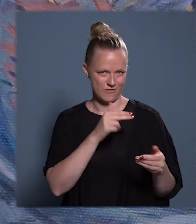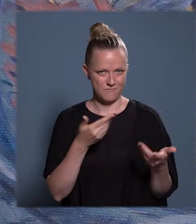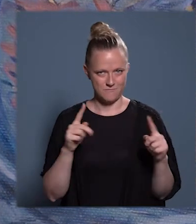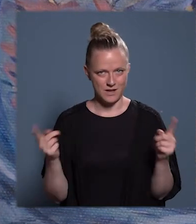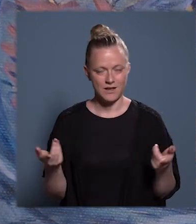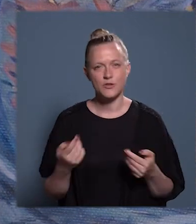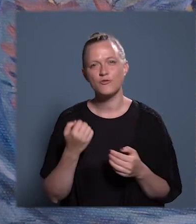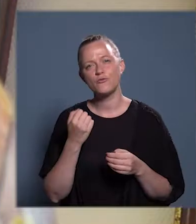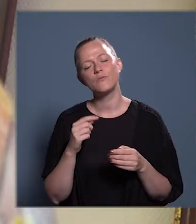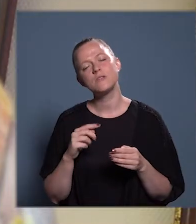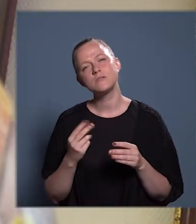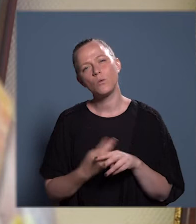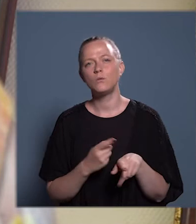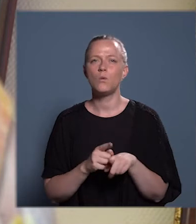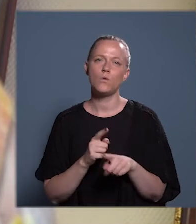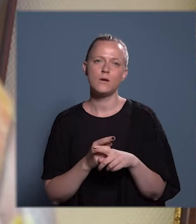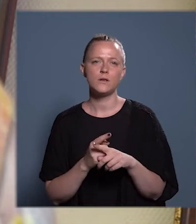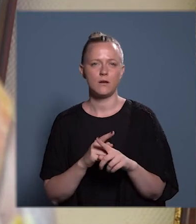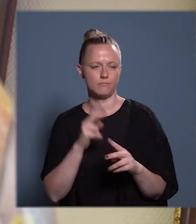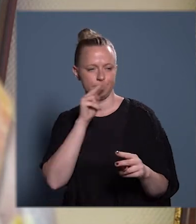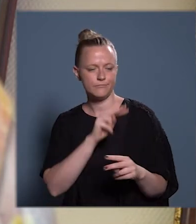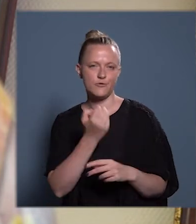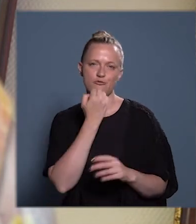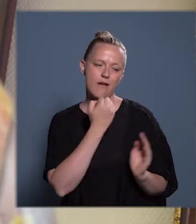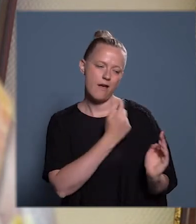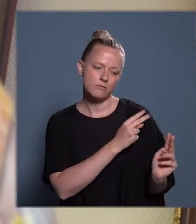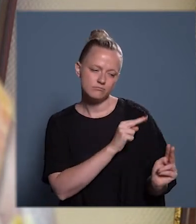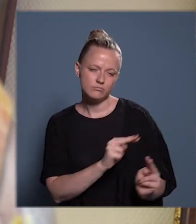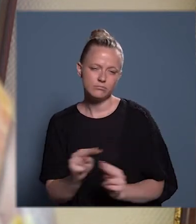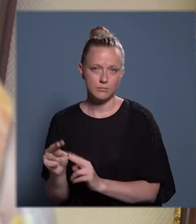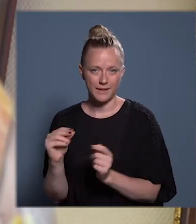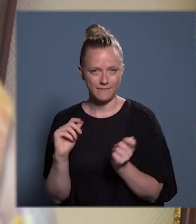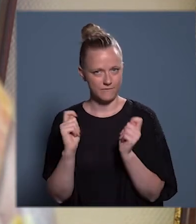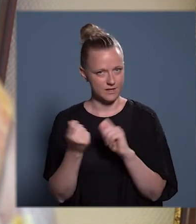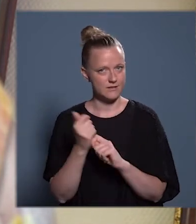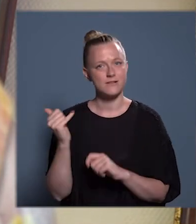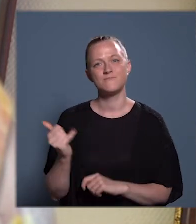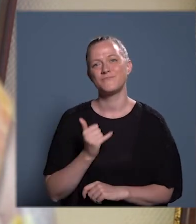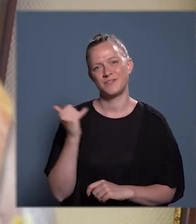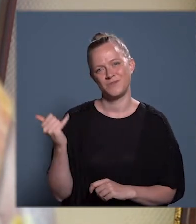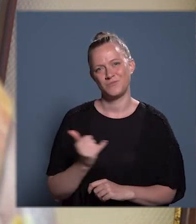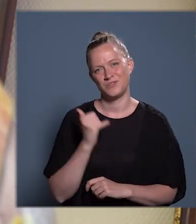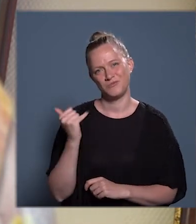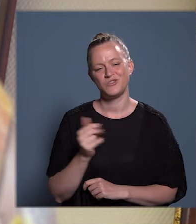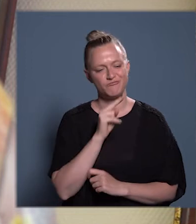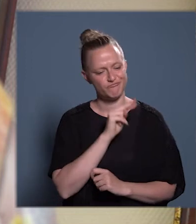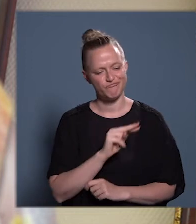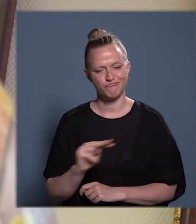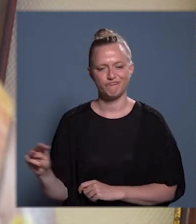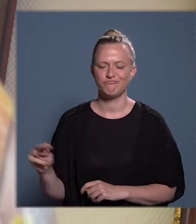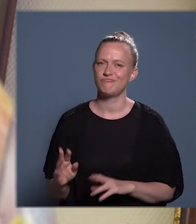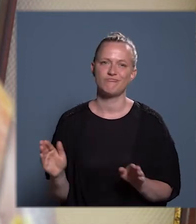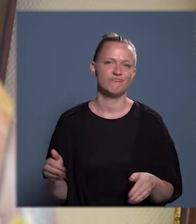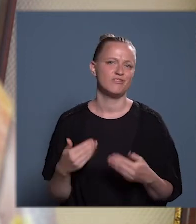vajon mennyit változott az idők folyamán, az a tekintet? Ezt mindig szerintem egyszerűen nem lehet